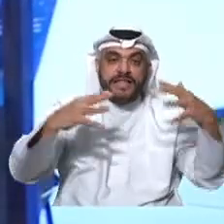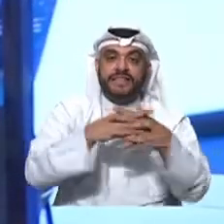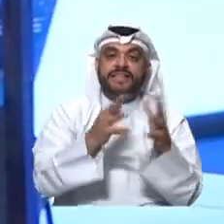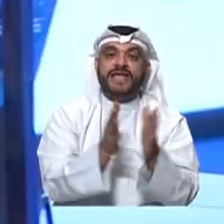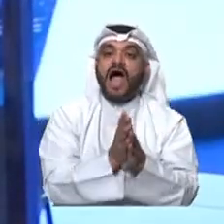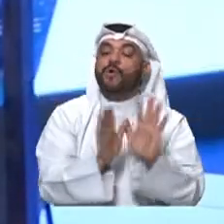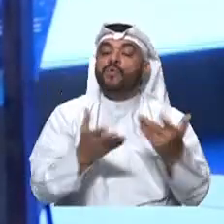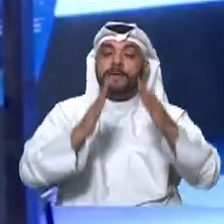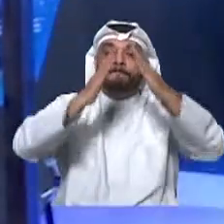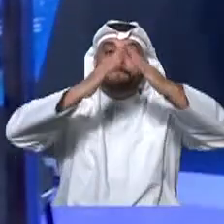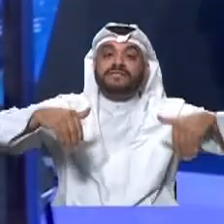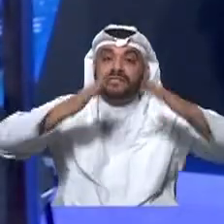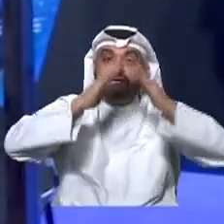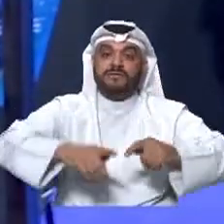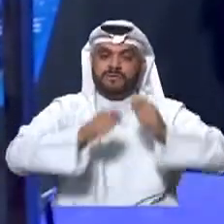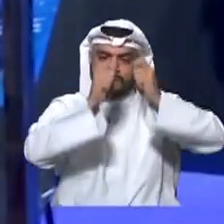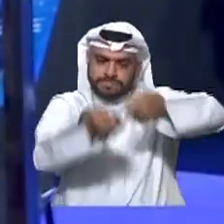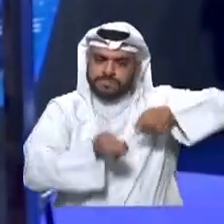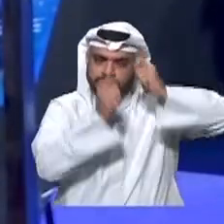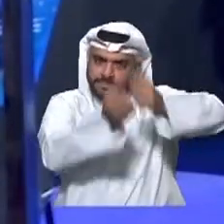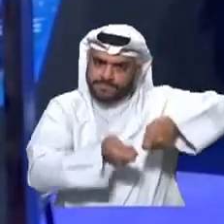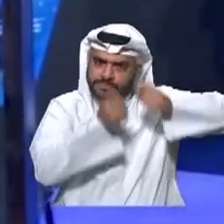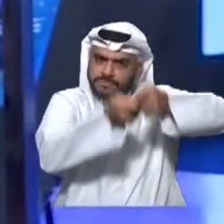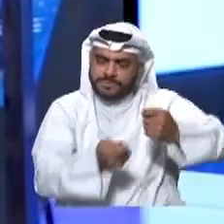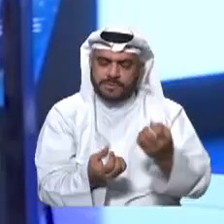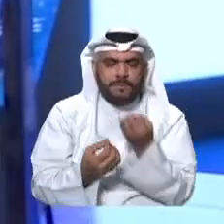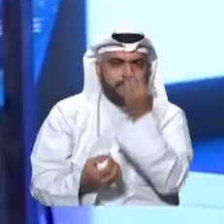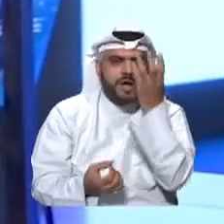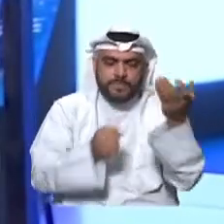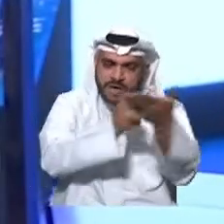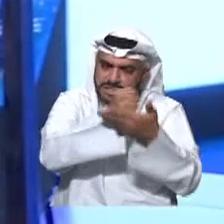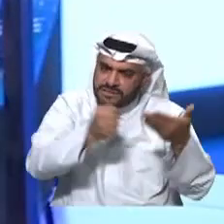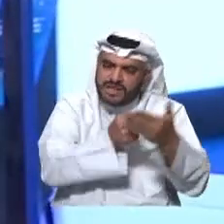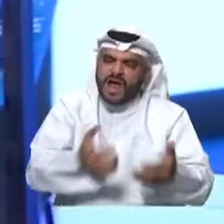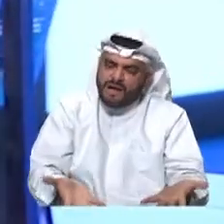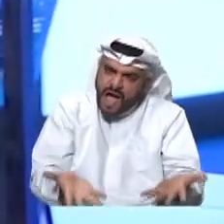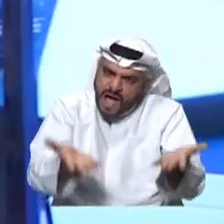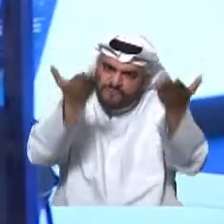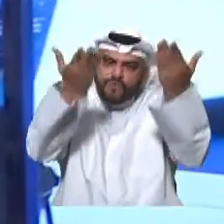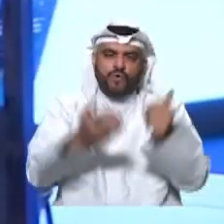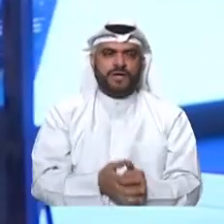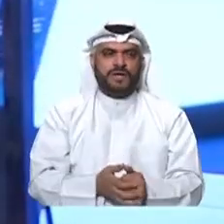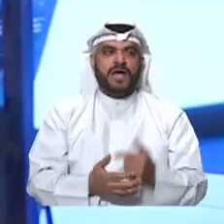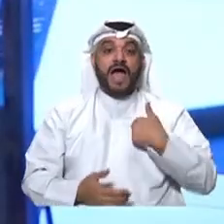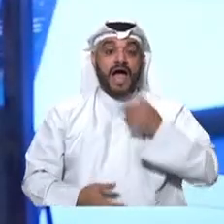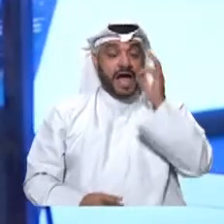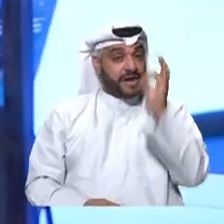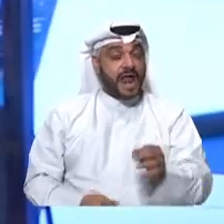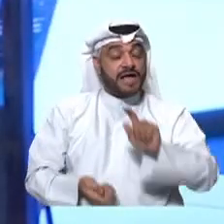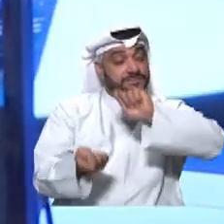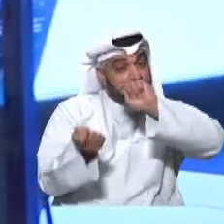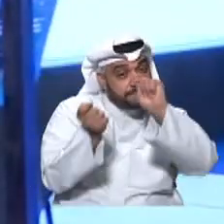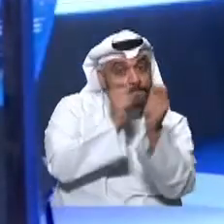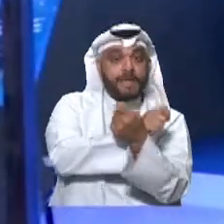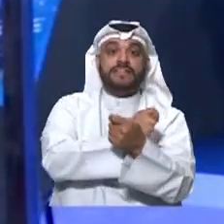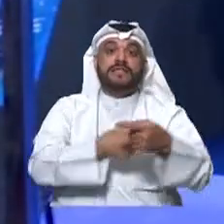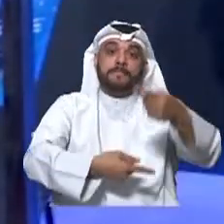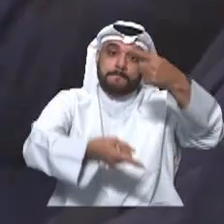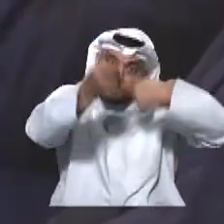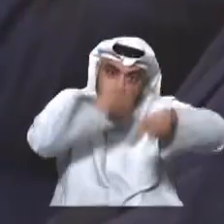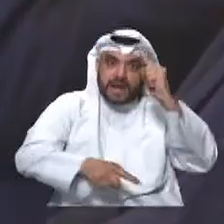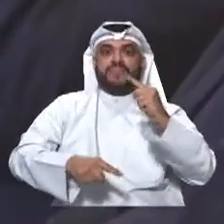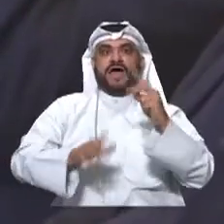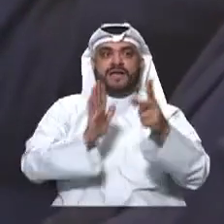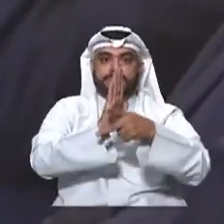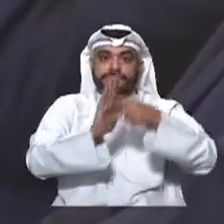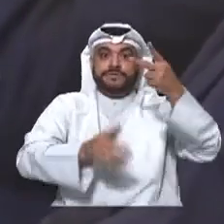أنا أعتقد أن لازم تكون هذه فرصة لنا أن نعيد موضوع اقتصاديات الدول مجلس التعاون على